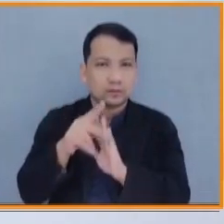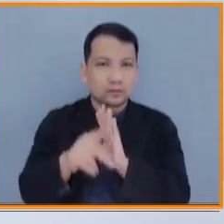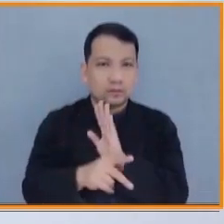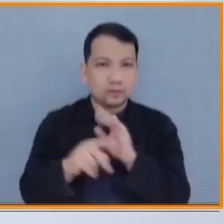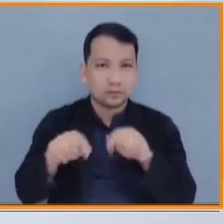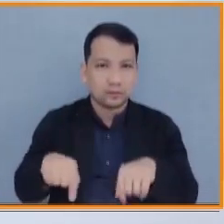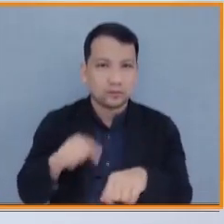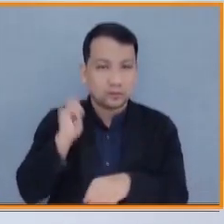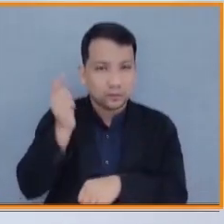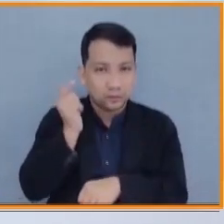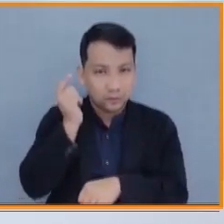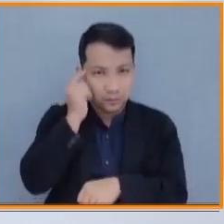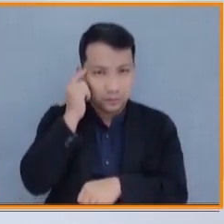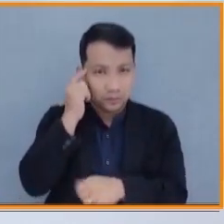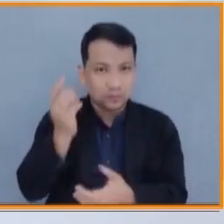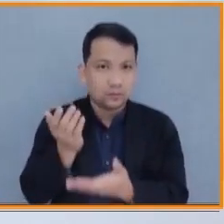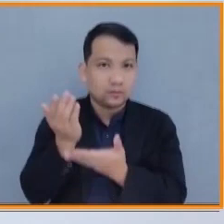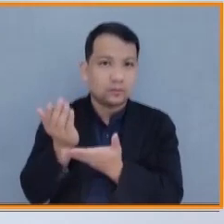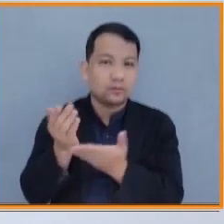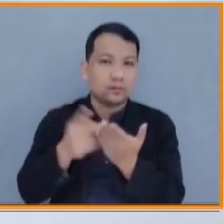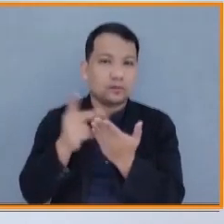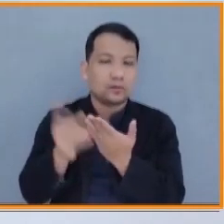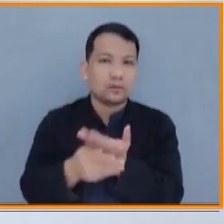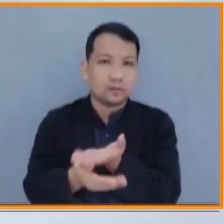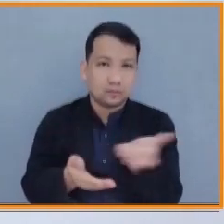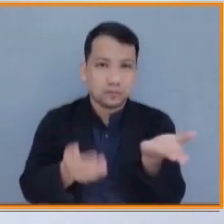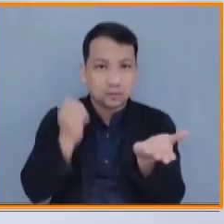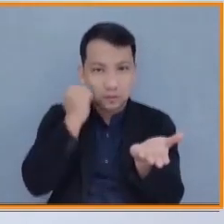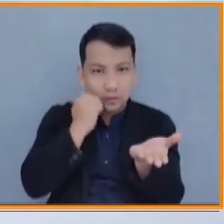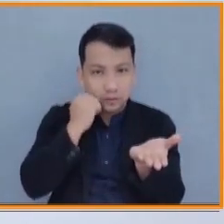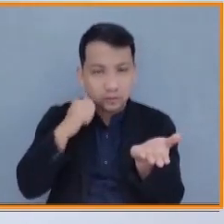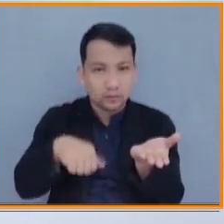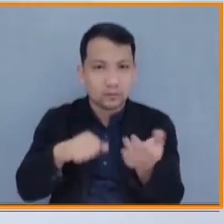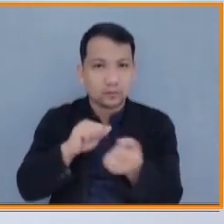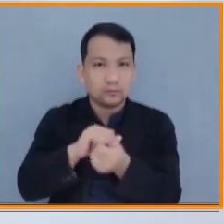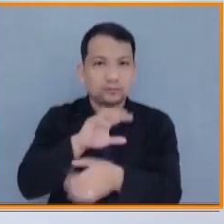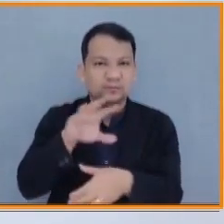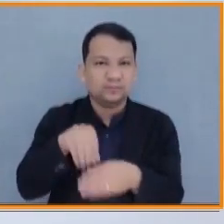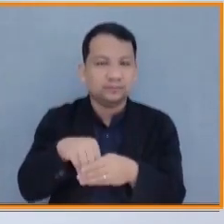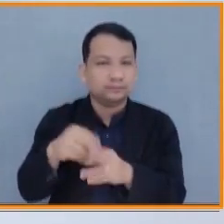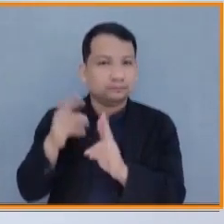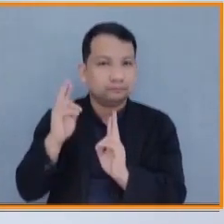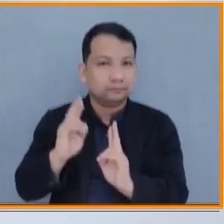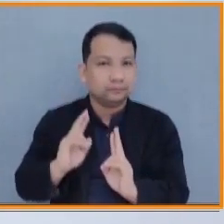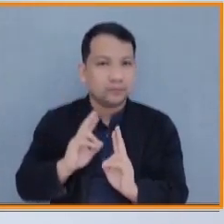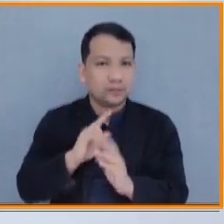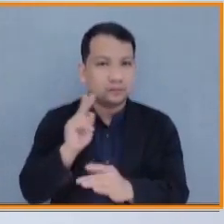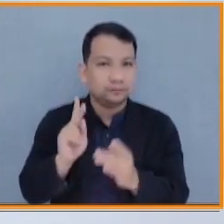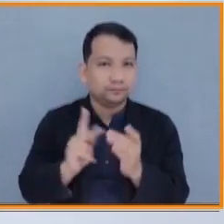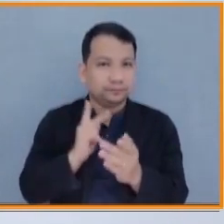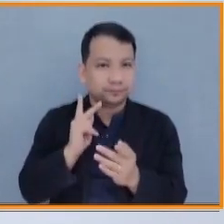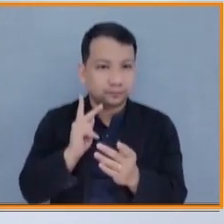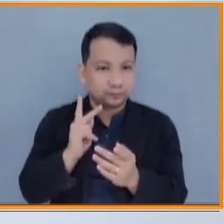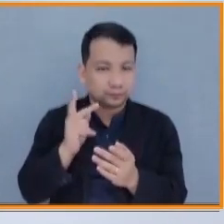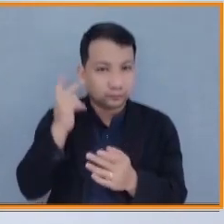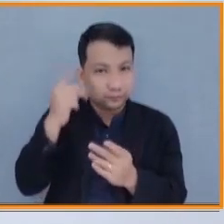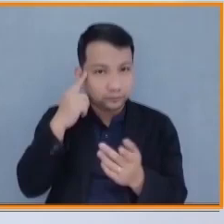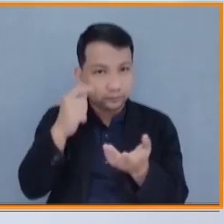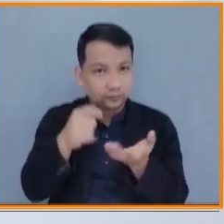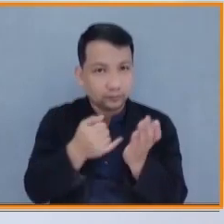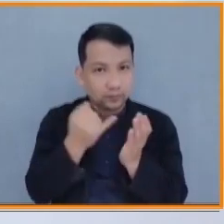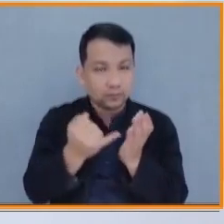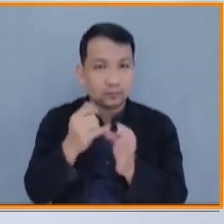Yan po ang hatid ng ating programa sa inyo araw-araw kasamang isang respetadong political analyst at professor na si professor